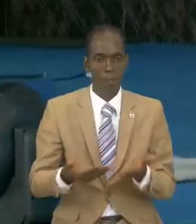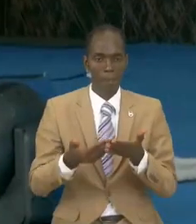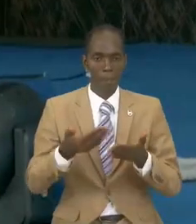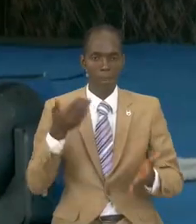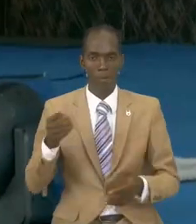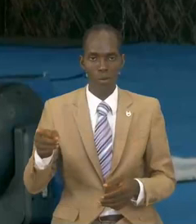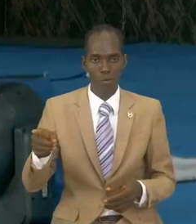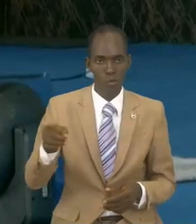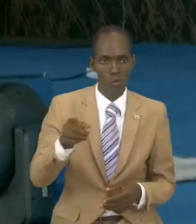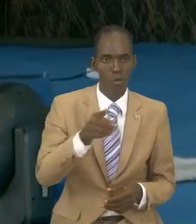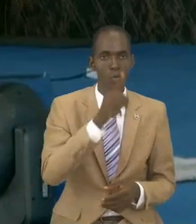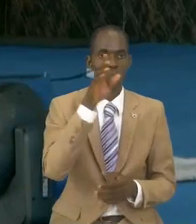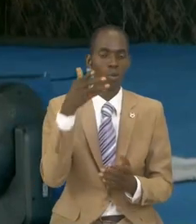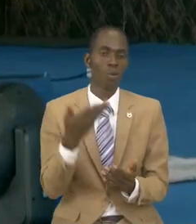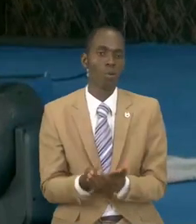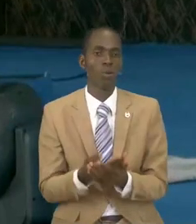vous.